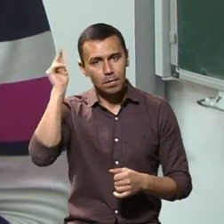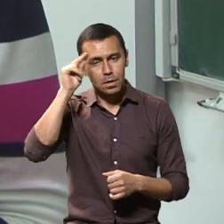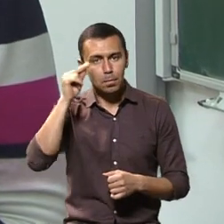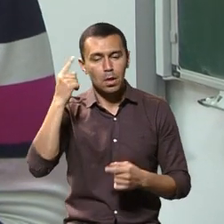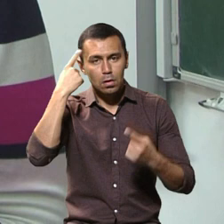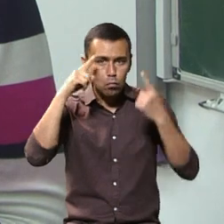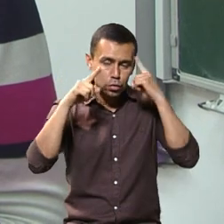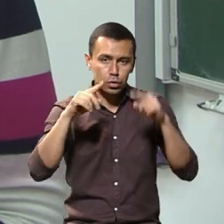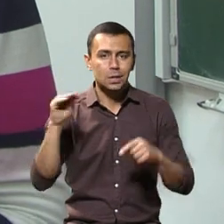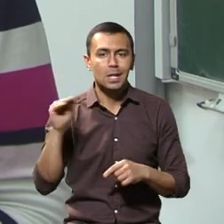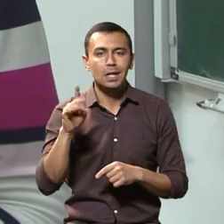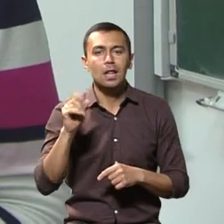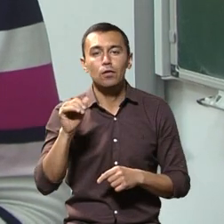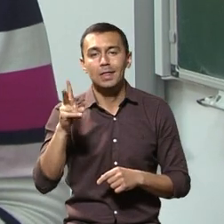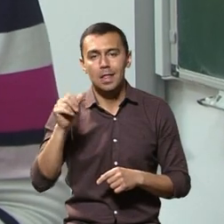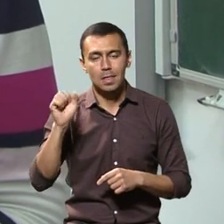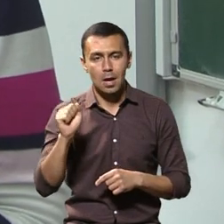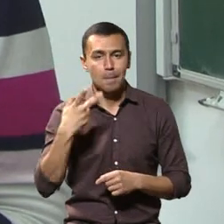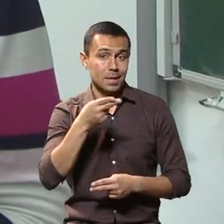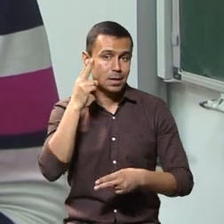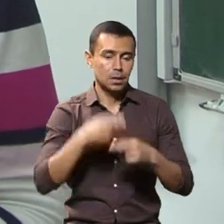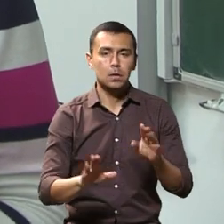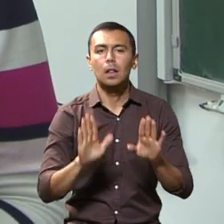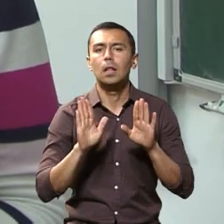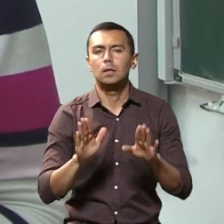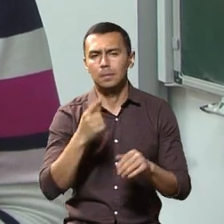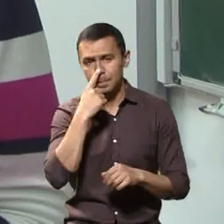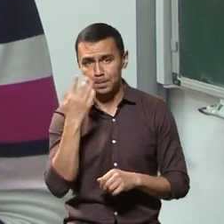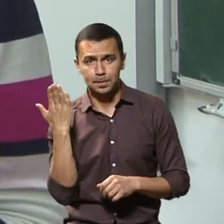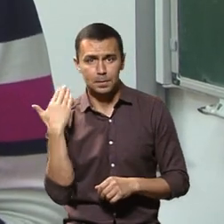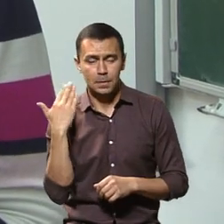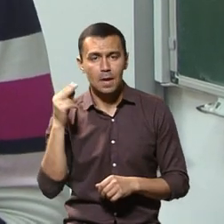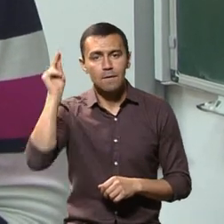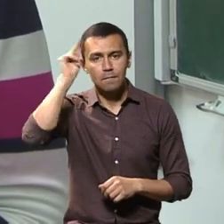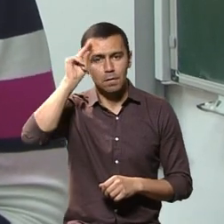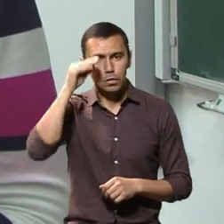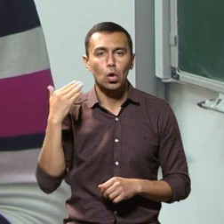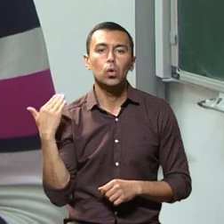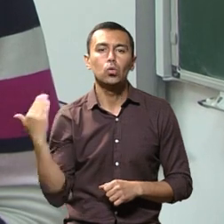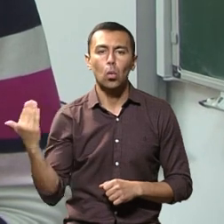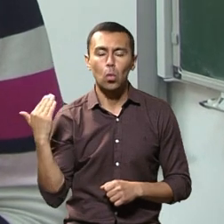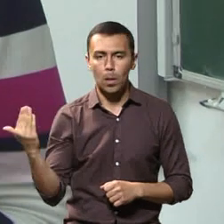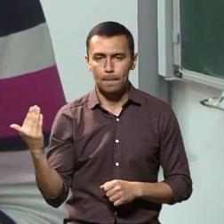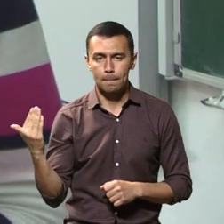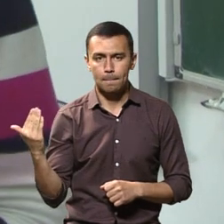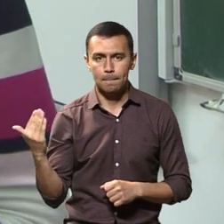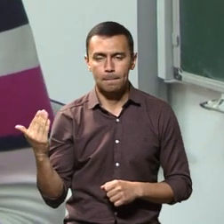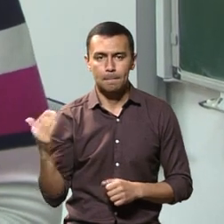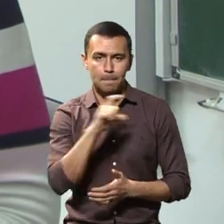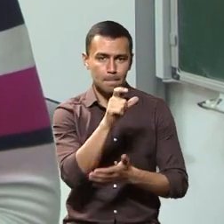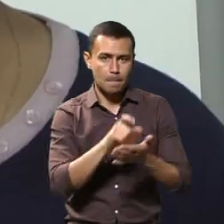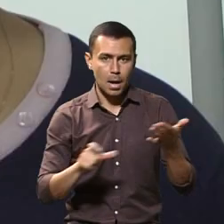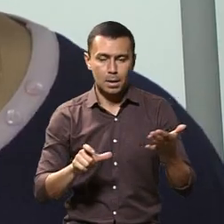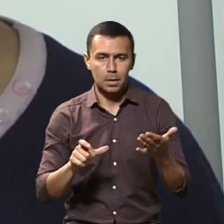творчість Жана де ла Фонтена, і от ми закінчили лише нещодавно вивчення його байки